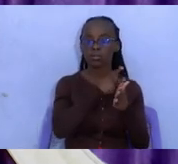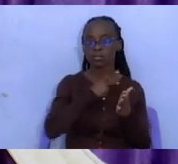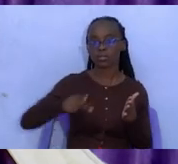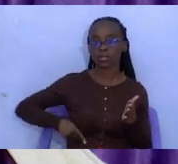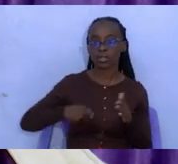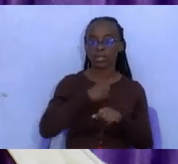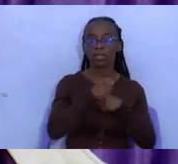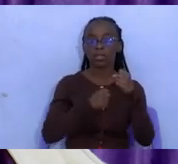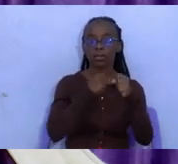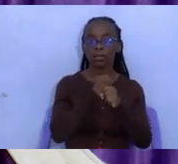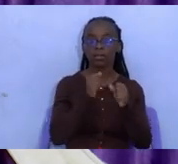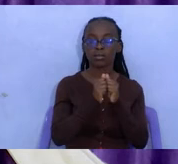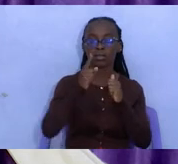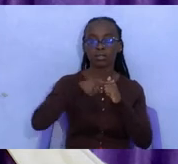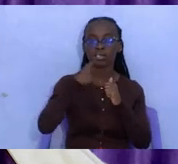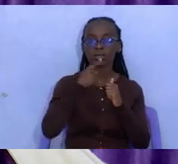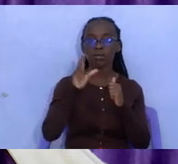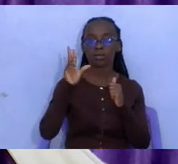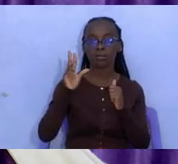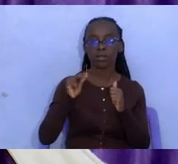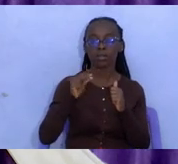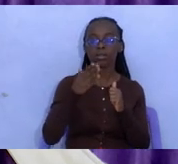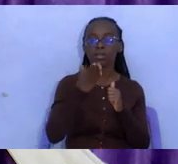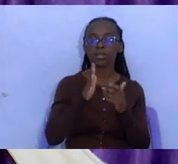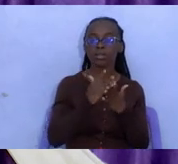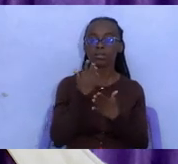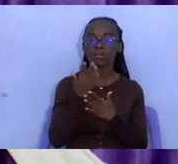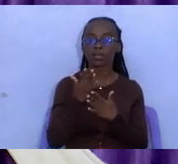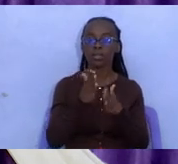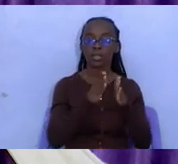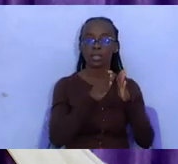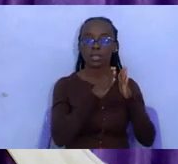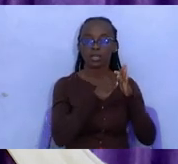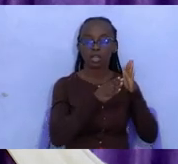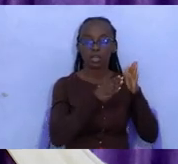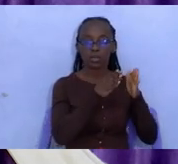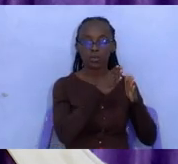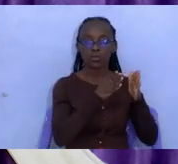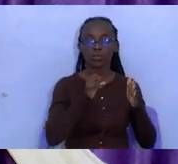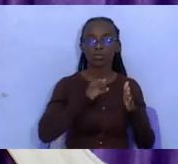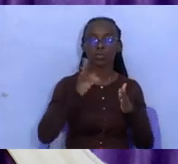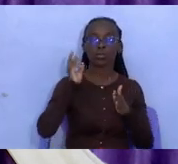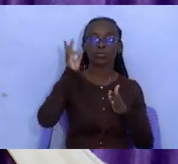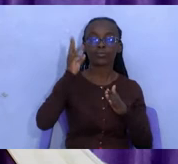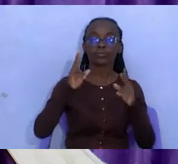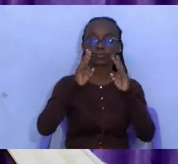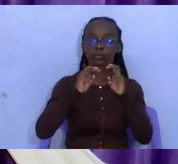no, kuna kitu ya kufuatia. I will seek the Lord, na sita mtafuta